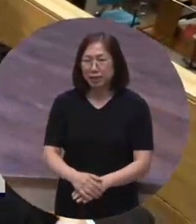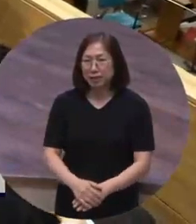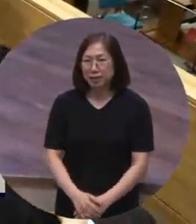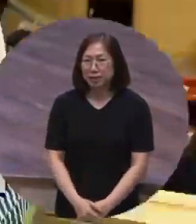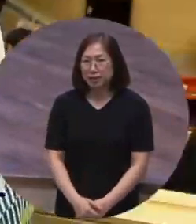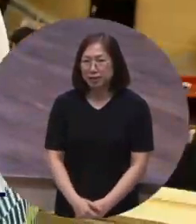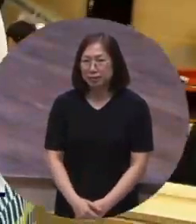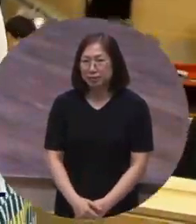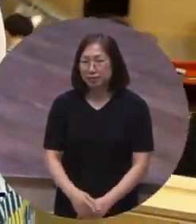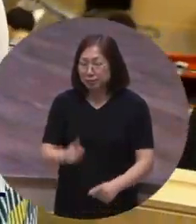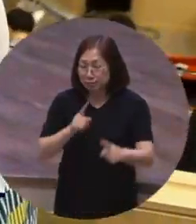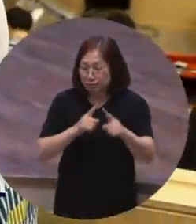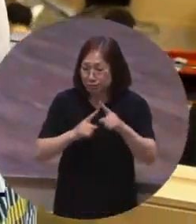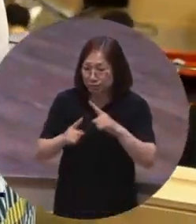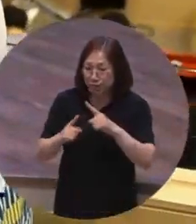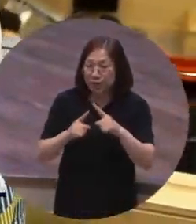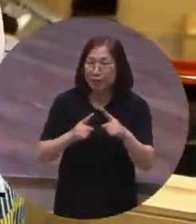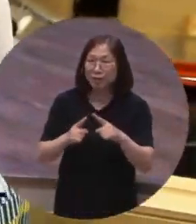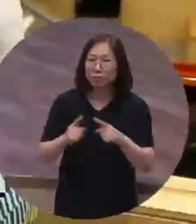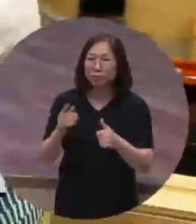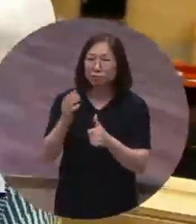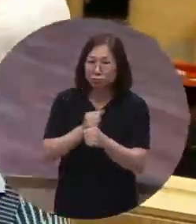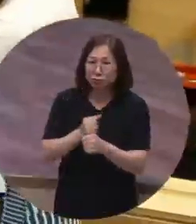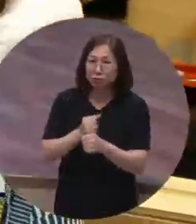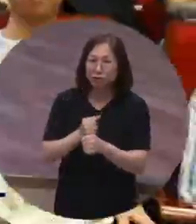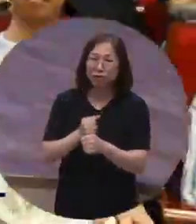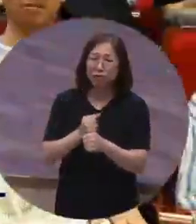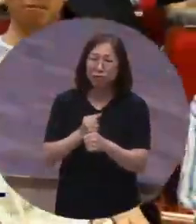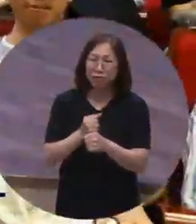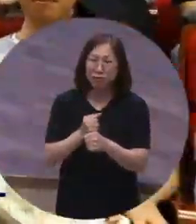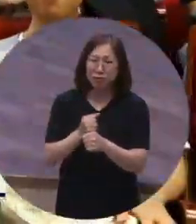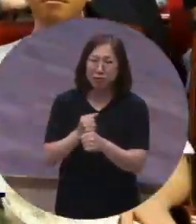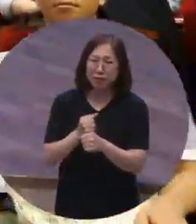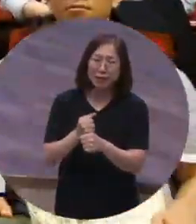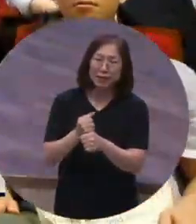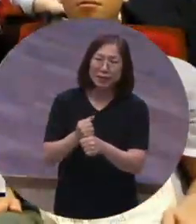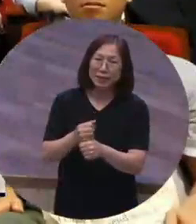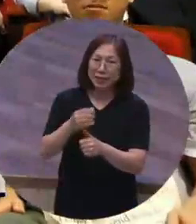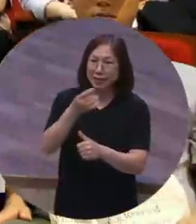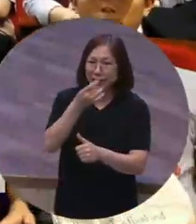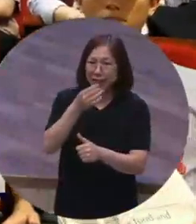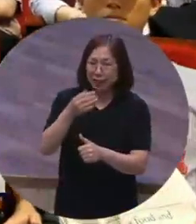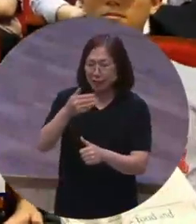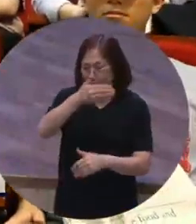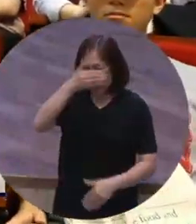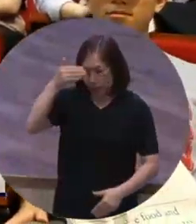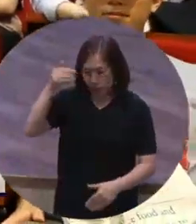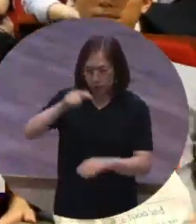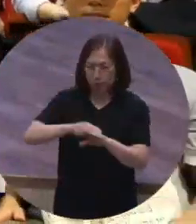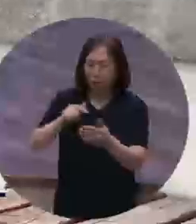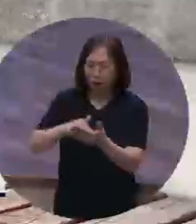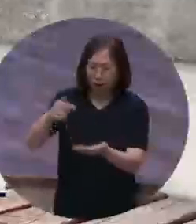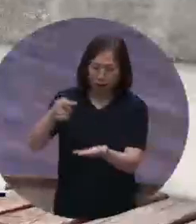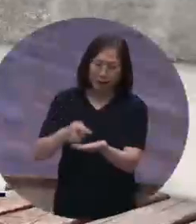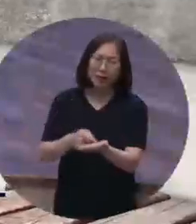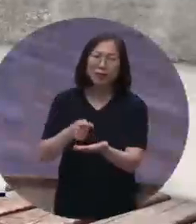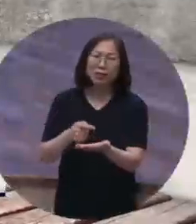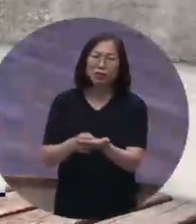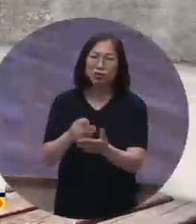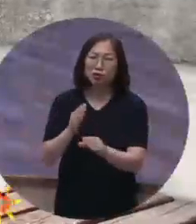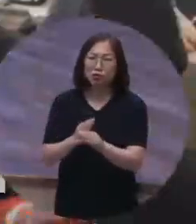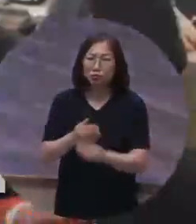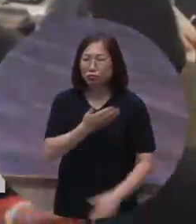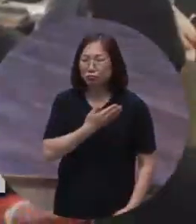말씀의 불꽃이 모든 청년들의 가슴에 심기고 있습니다. 이 말씀이 현장으로 이어지도록